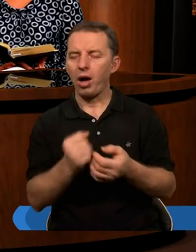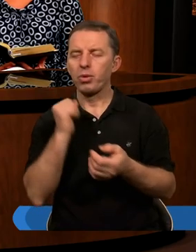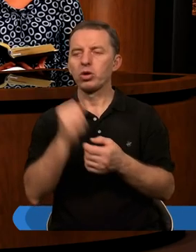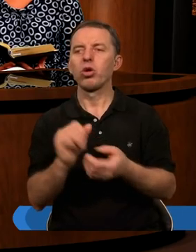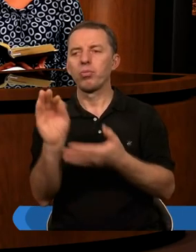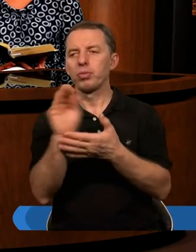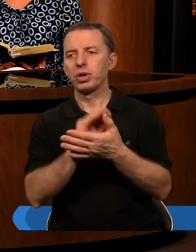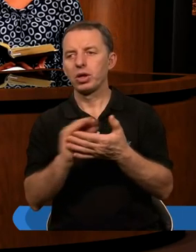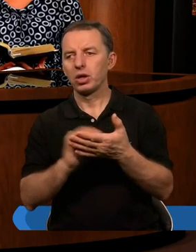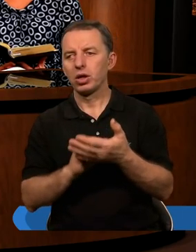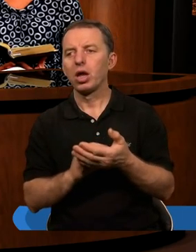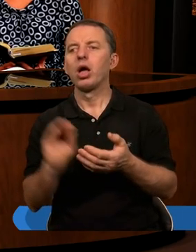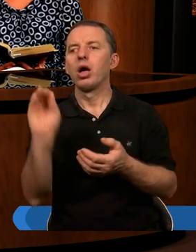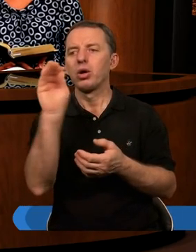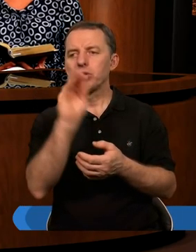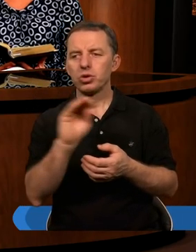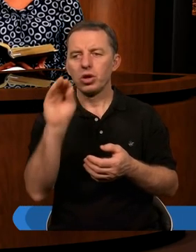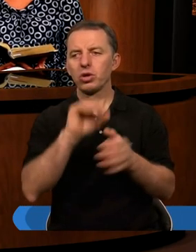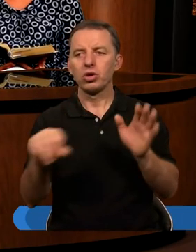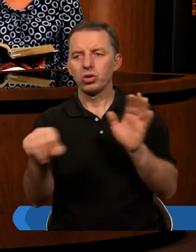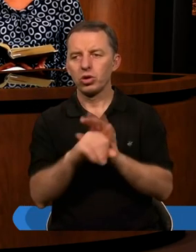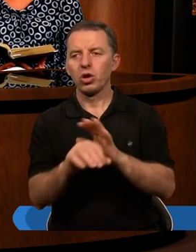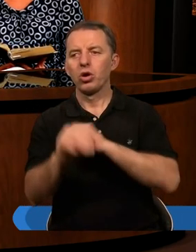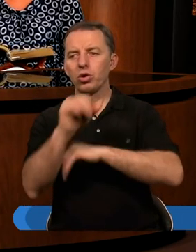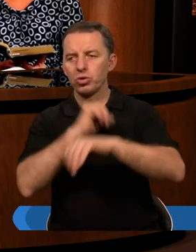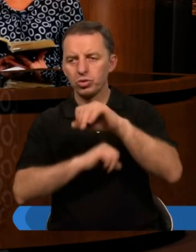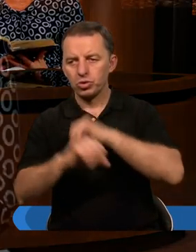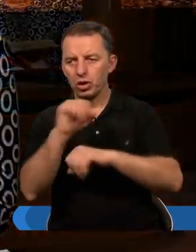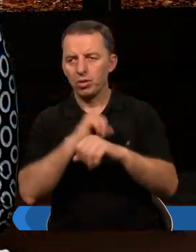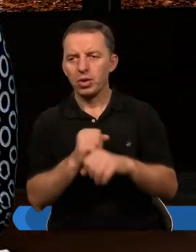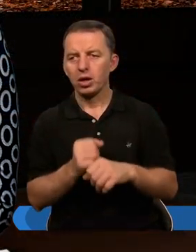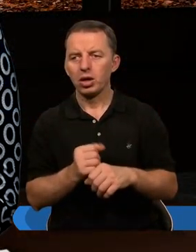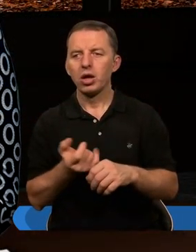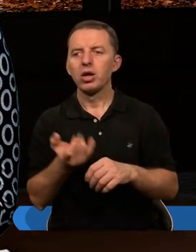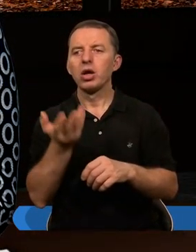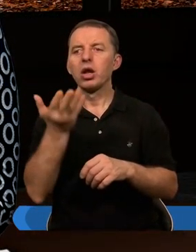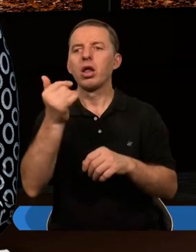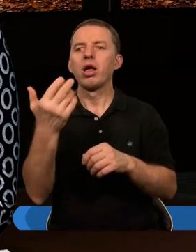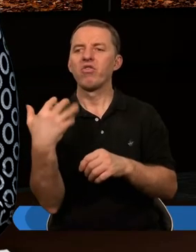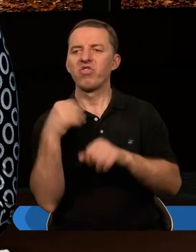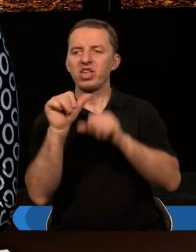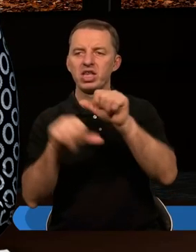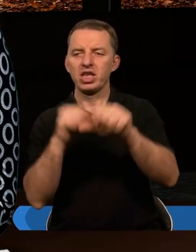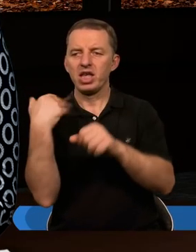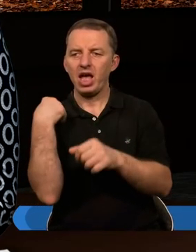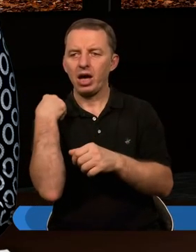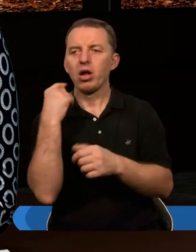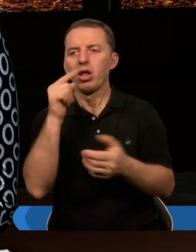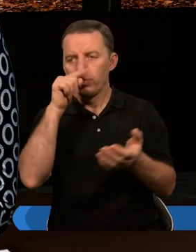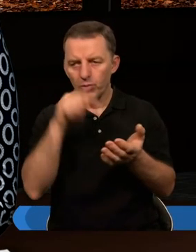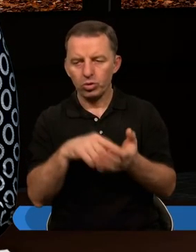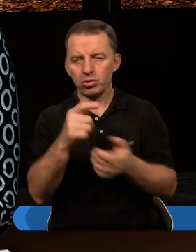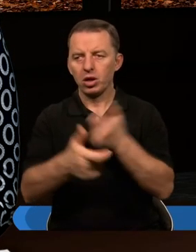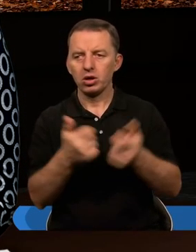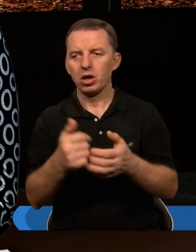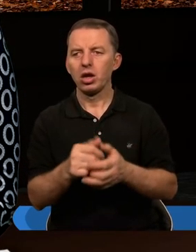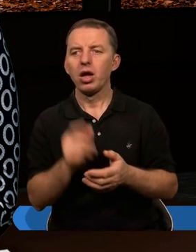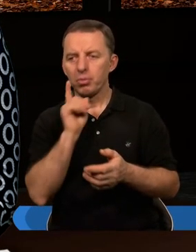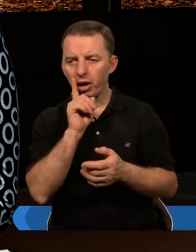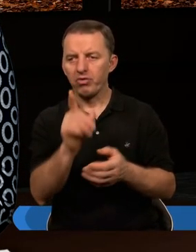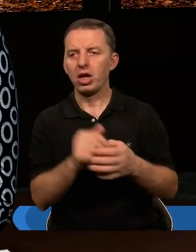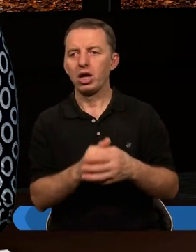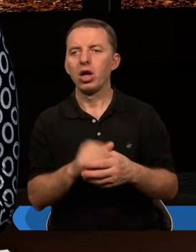Paweł pisał jeszcze do Rzymian, więc ile wieków? Temu się musimy cofnąć,